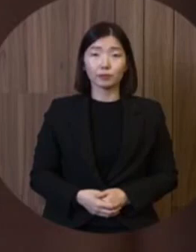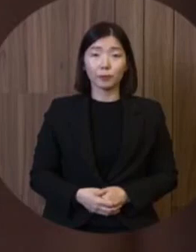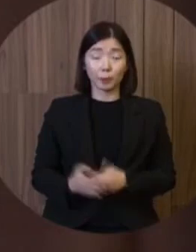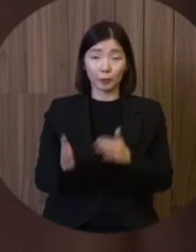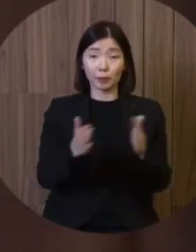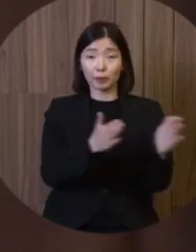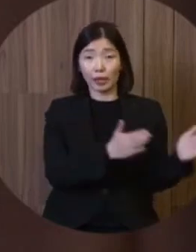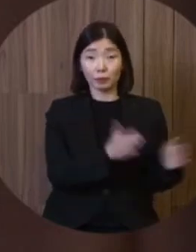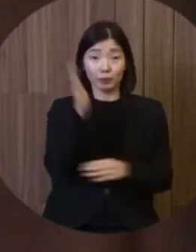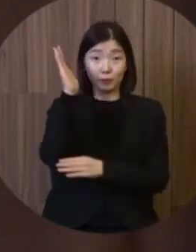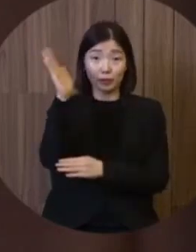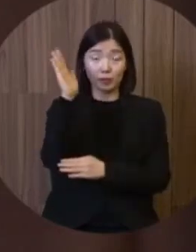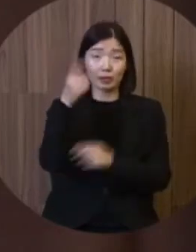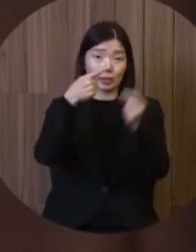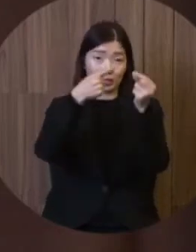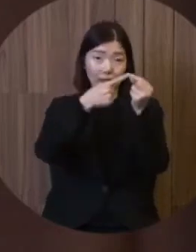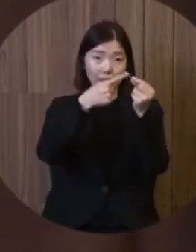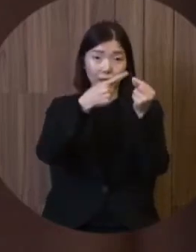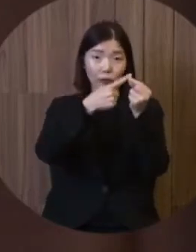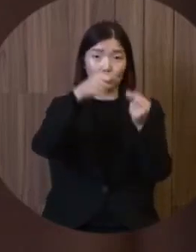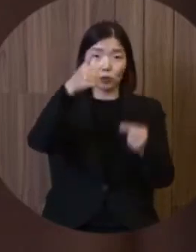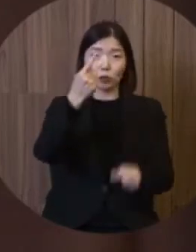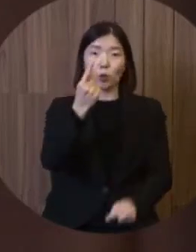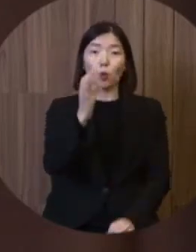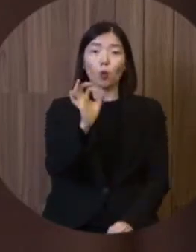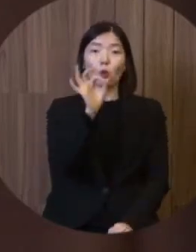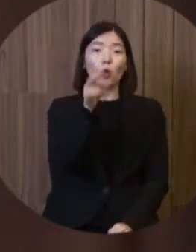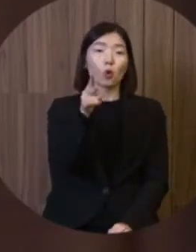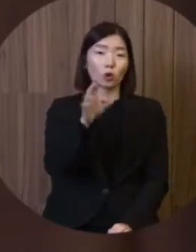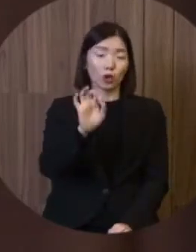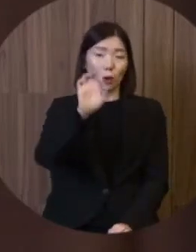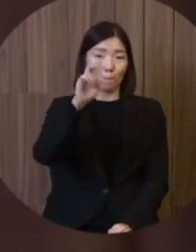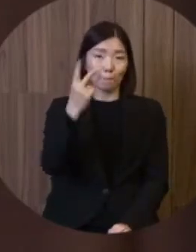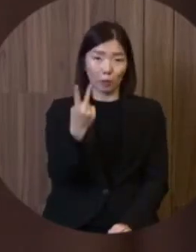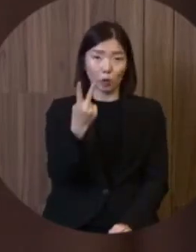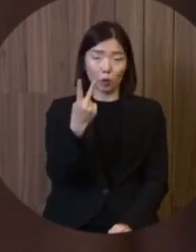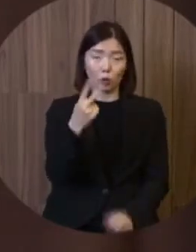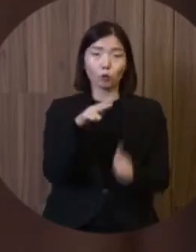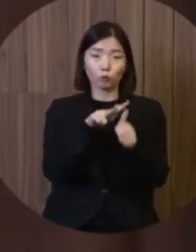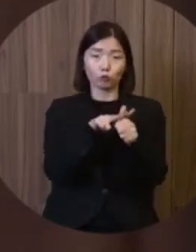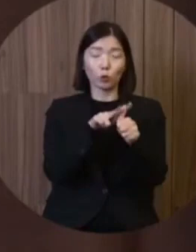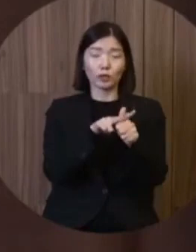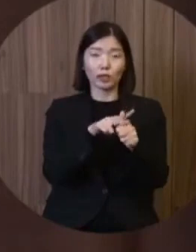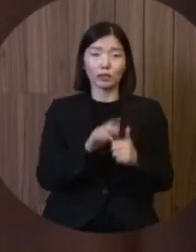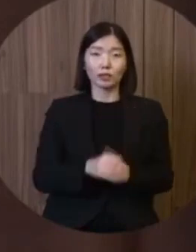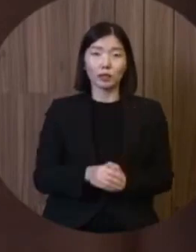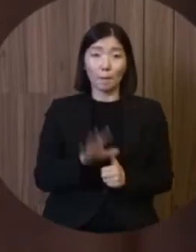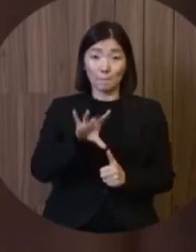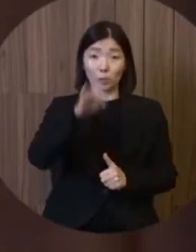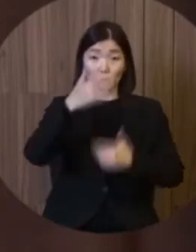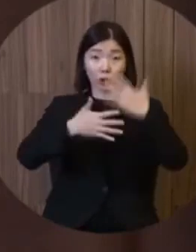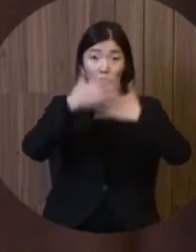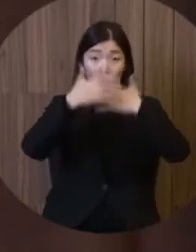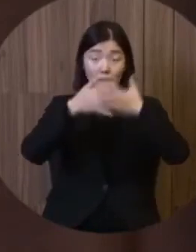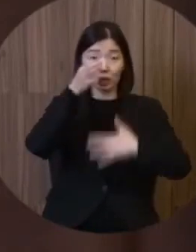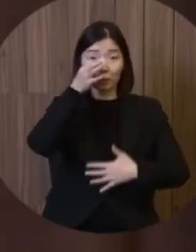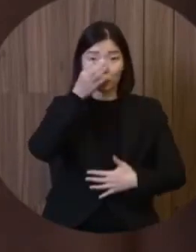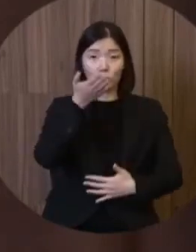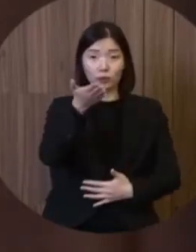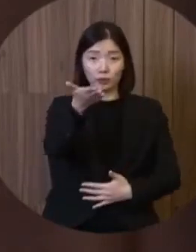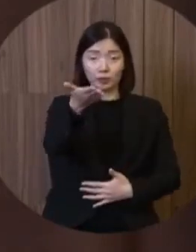다음 연설자는 기호 1번 홍영표 후보 연설이 있겠습니다. 먼저 영상 먼저